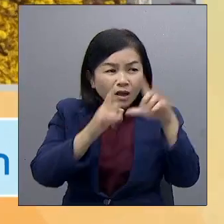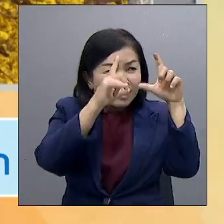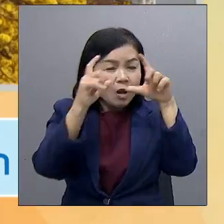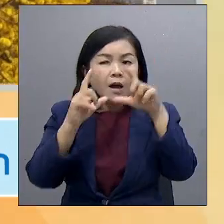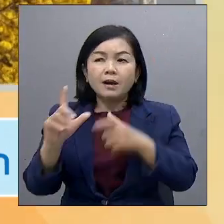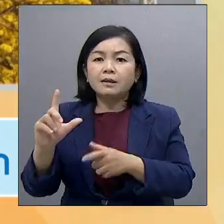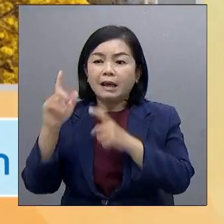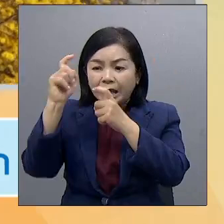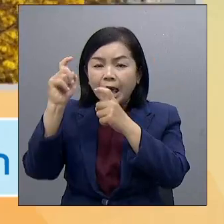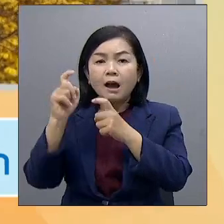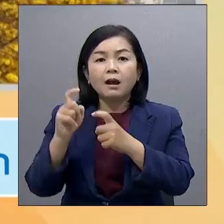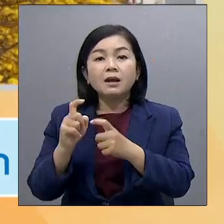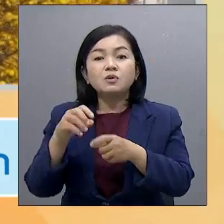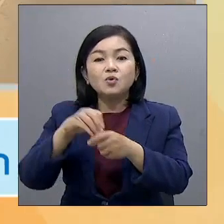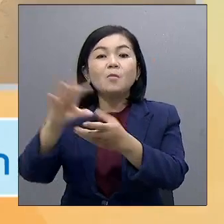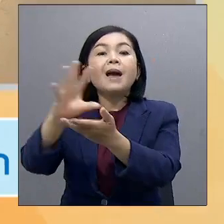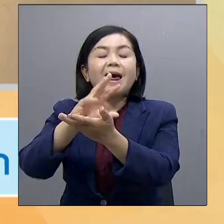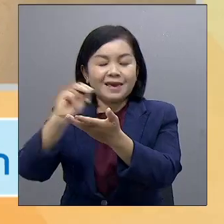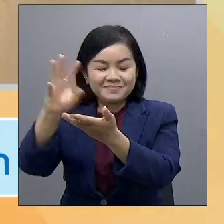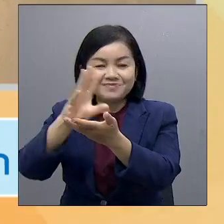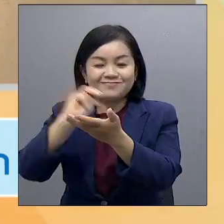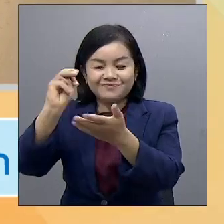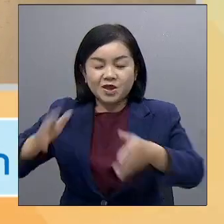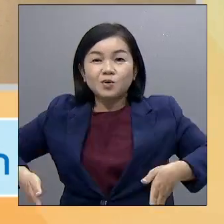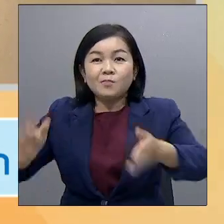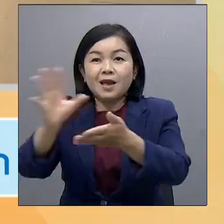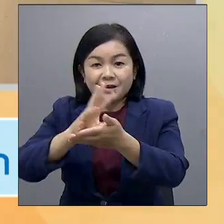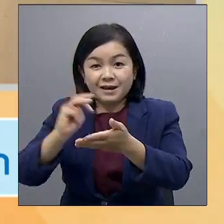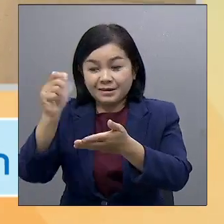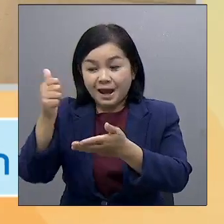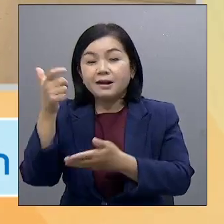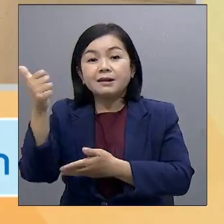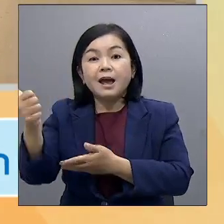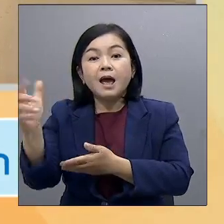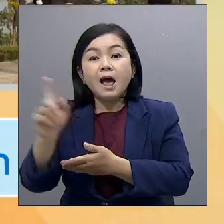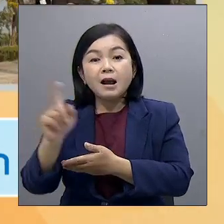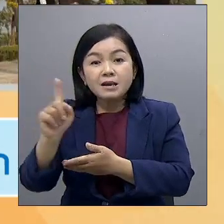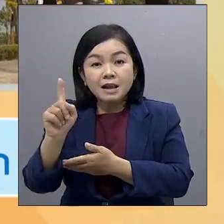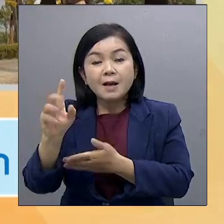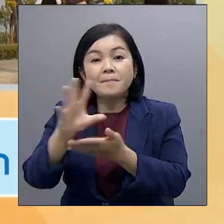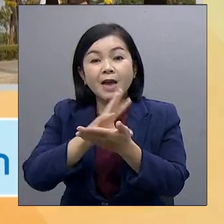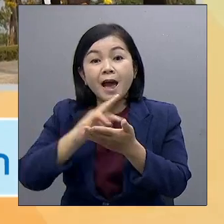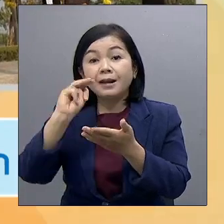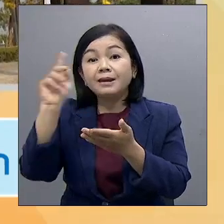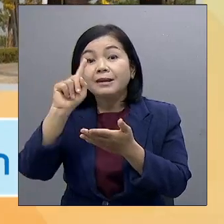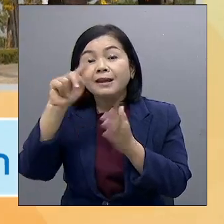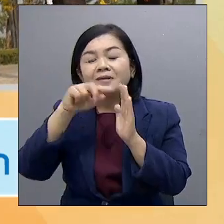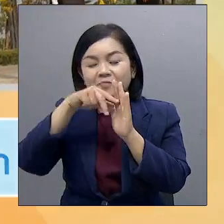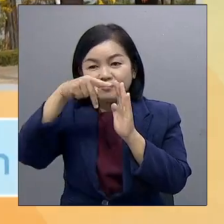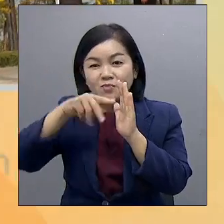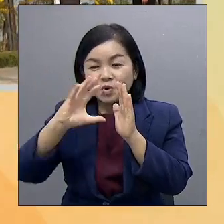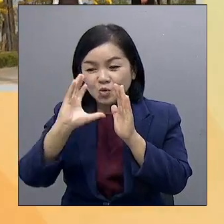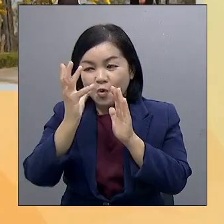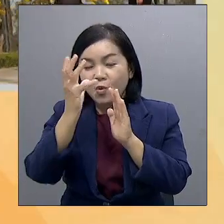เอออันนี้มหาวิทยาลัยตอนนี้อยู่ในเขตมหาวิทยาลัยสามาไปได้ค่ะก็ที่มหาวิทยาลัยราชภัฏพิบูลสงครามจังัดพิษณุโลกนั่นเอง